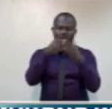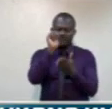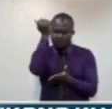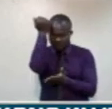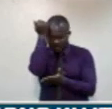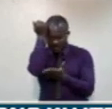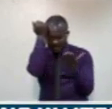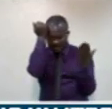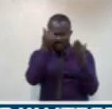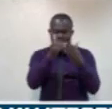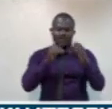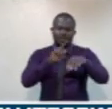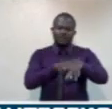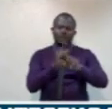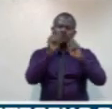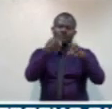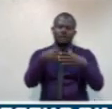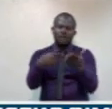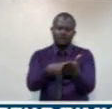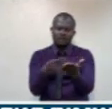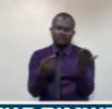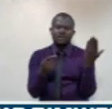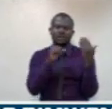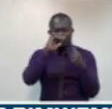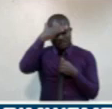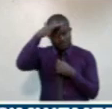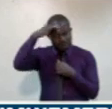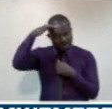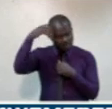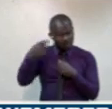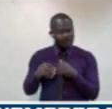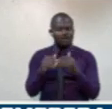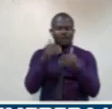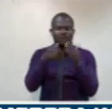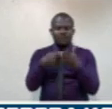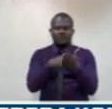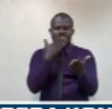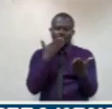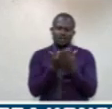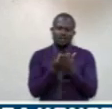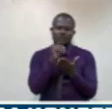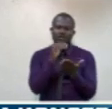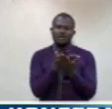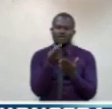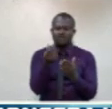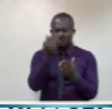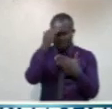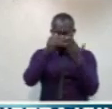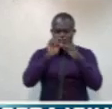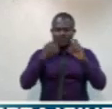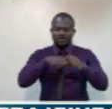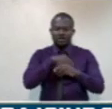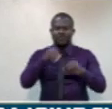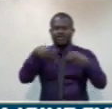mituweli mbere y'igihe tukajya kwivuza tutananiwe bakatuvura neza ntibatwake n'amafaranga bitewe n'uko